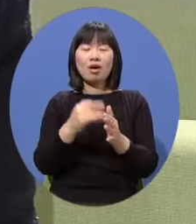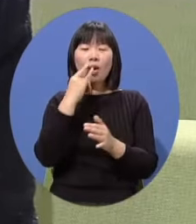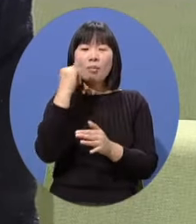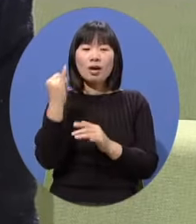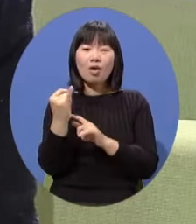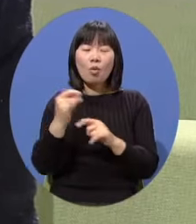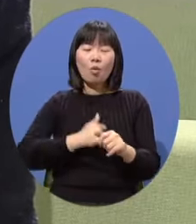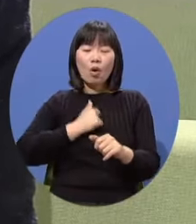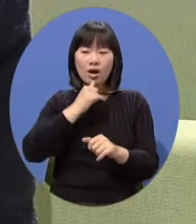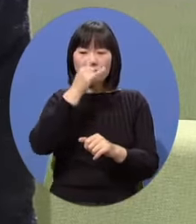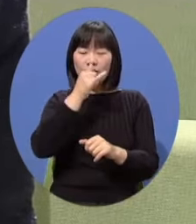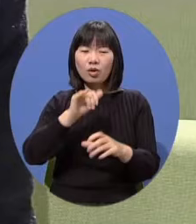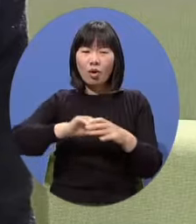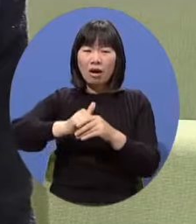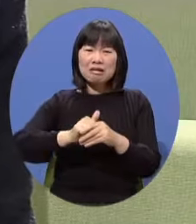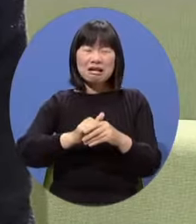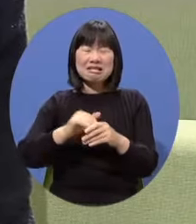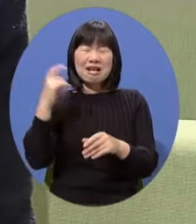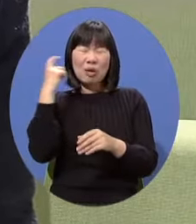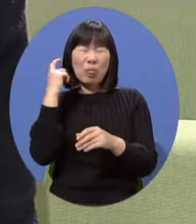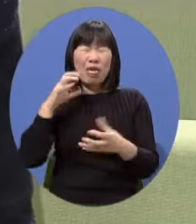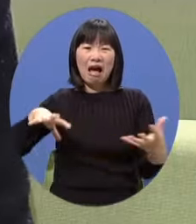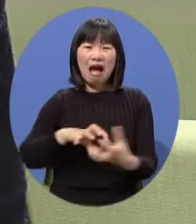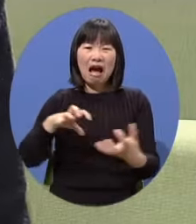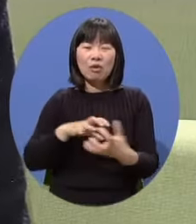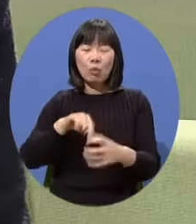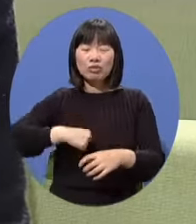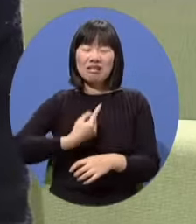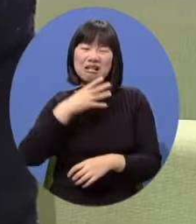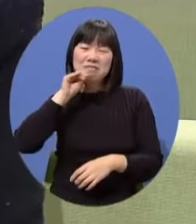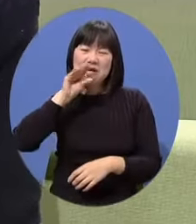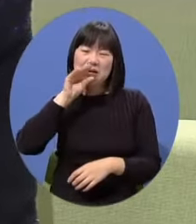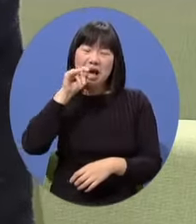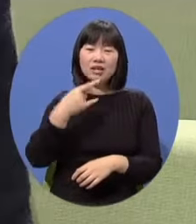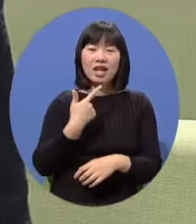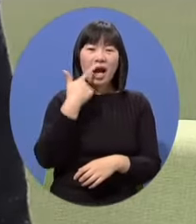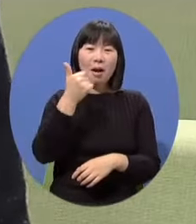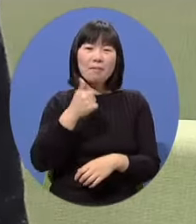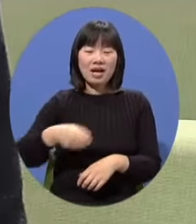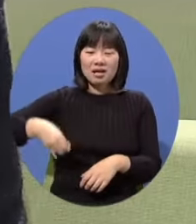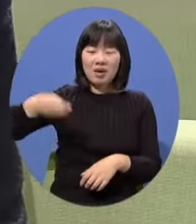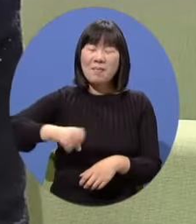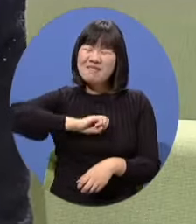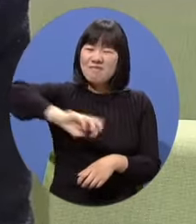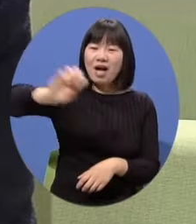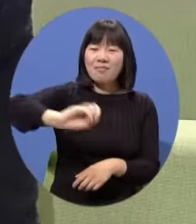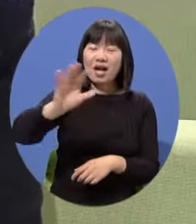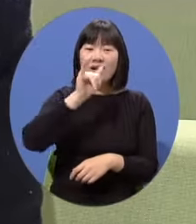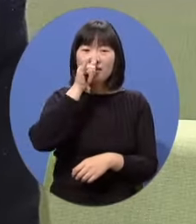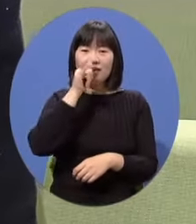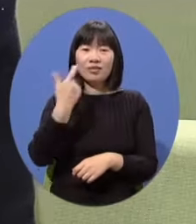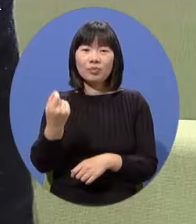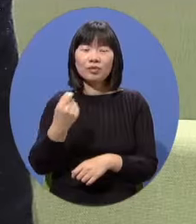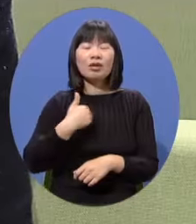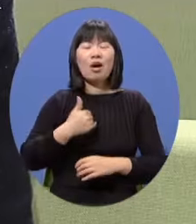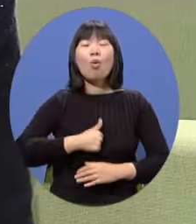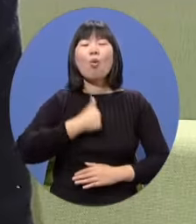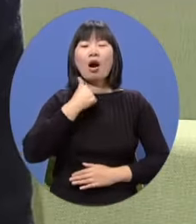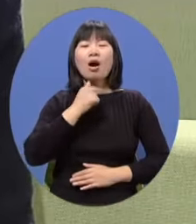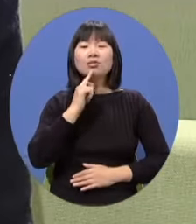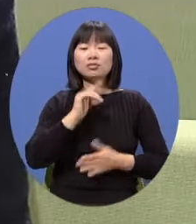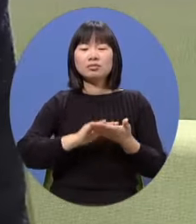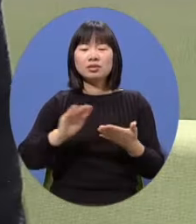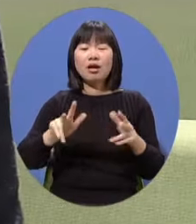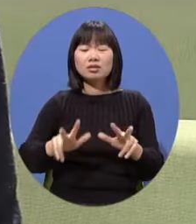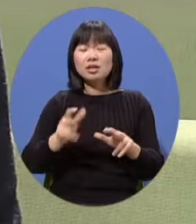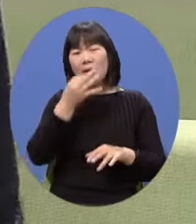엄마들도 화나면 설거지 할 때 괜히 쿵쾅거리면서 하고 혼자 궁시렁거리고 하고 아빠 서류 가방 던지고 막 이거 다 하잖아요. 다 나 화가 났어요. 나